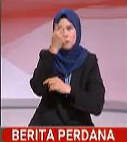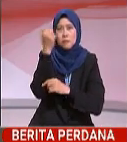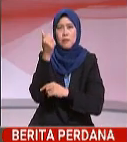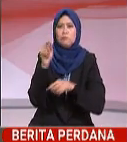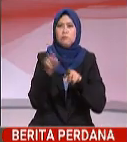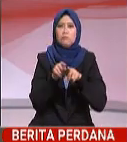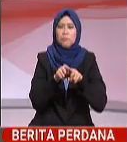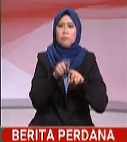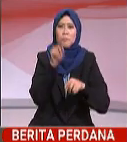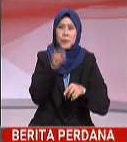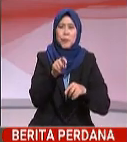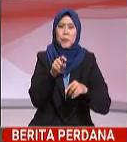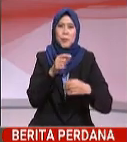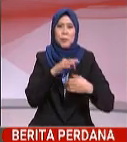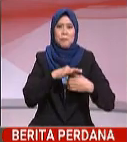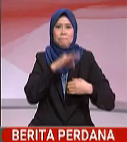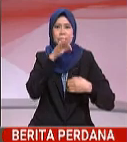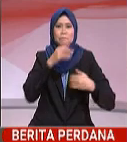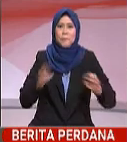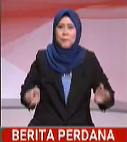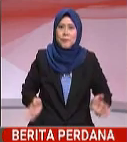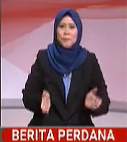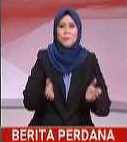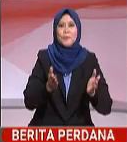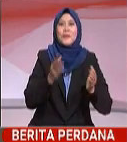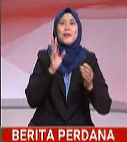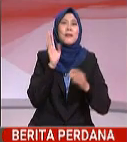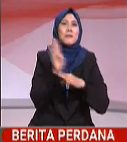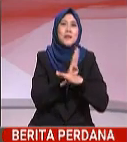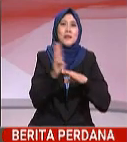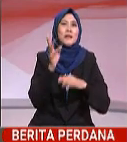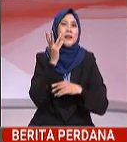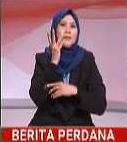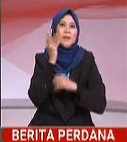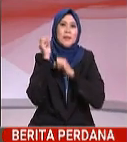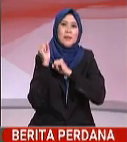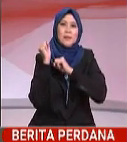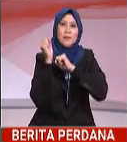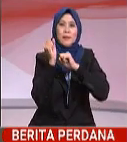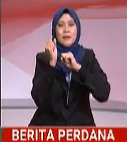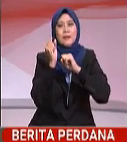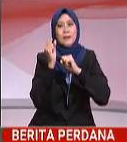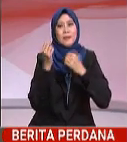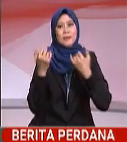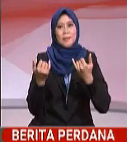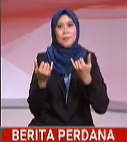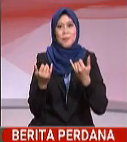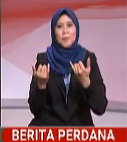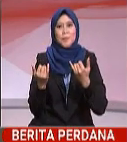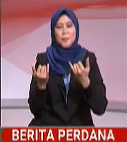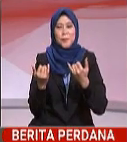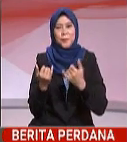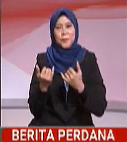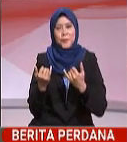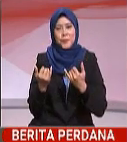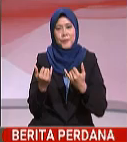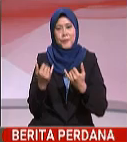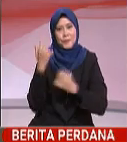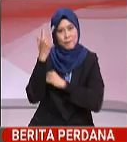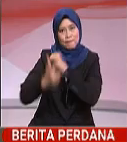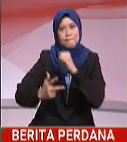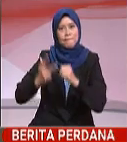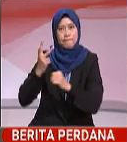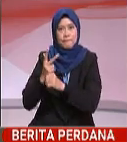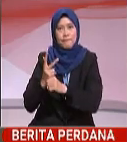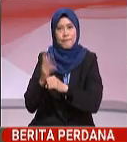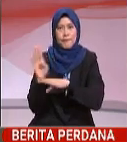macam nadi juga lah untuk Farid kan. Farid berniaga Nasi Kandar dan juga baru apa, 3 tahun